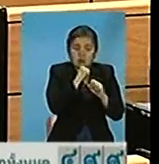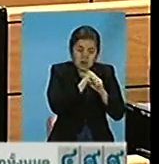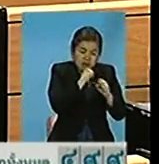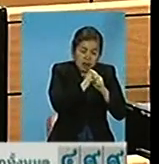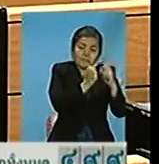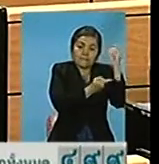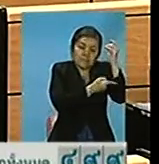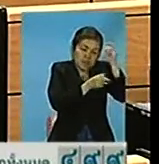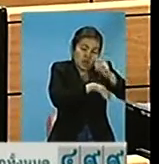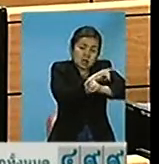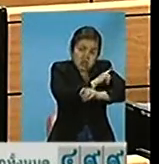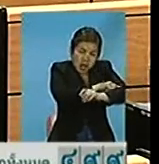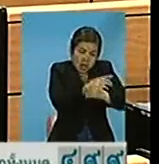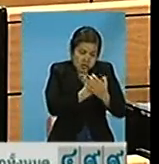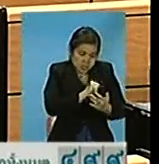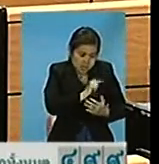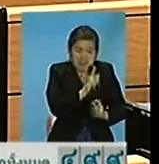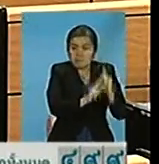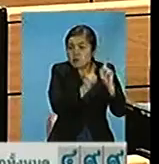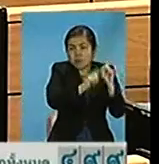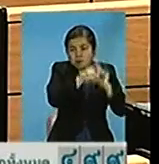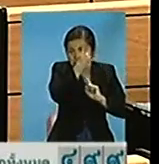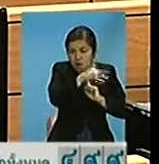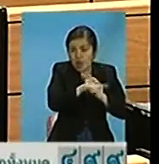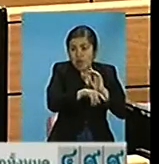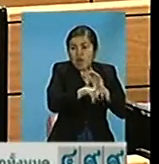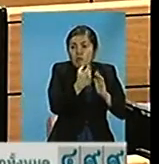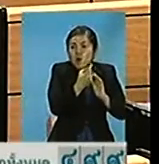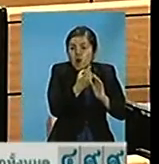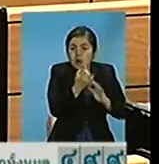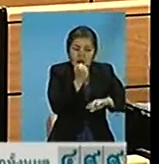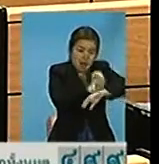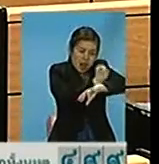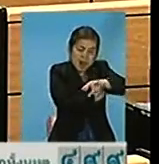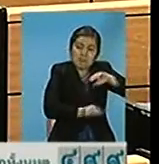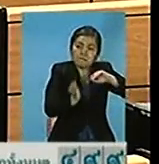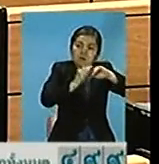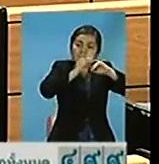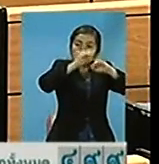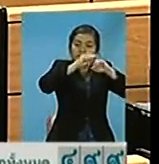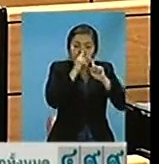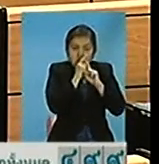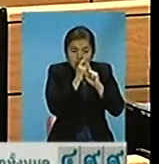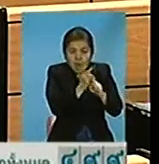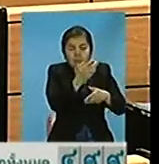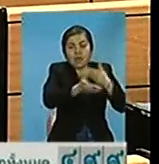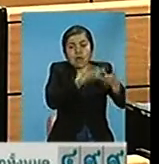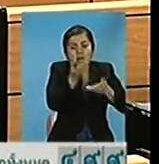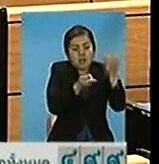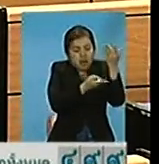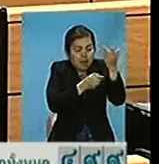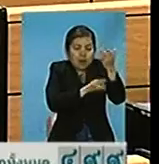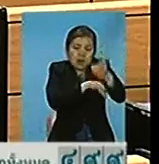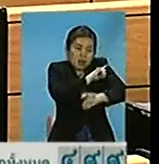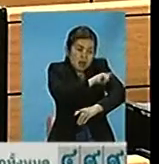านี่วัดไม่ได้เหตุผลเพราะค่าแรงงานมันขึ้นตามราคายางพาราค่า